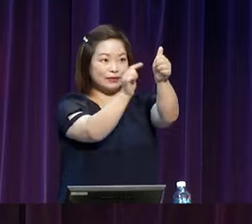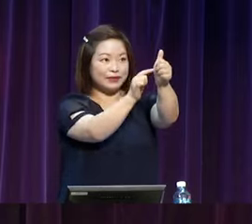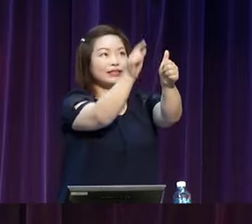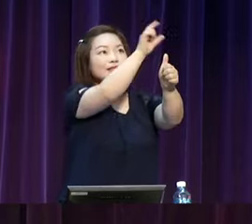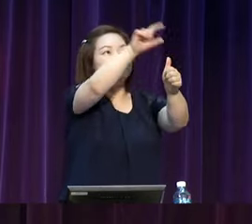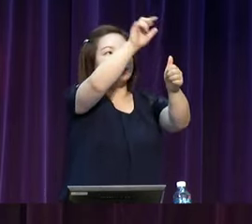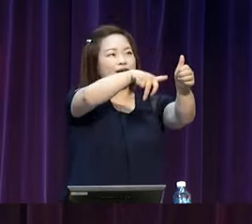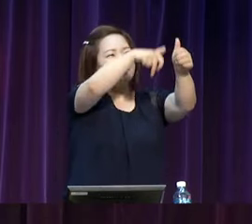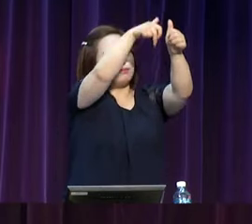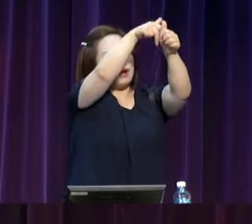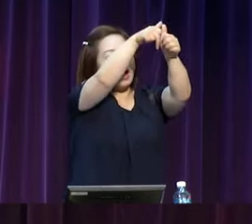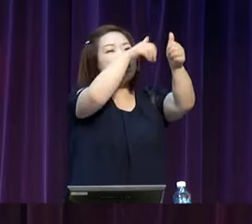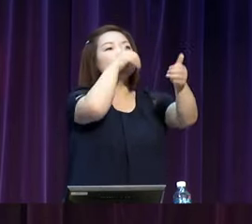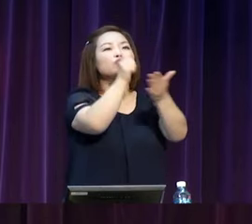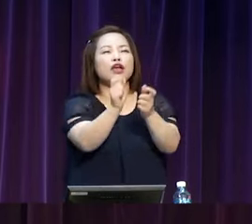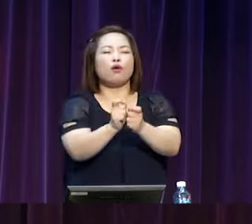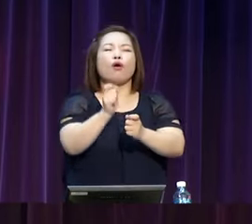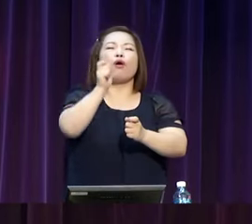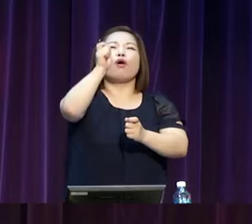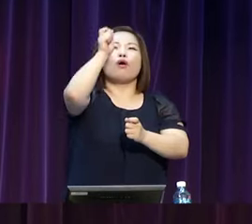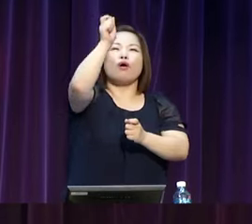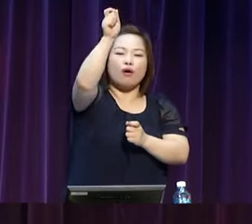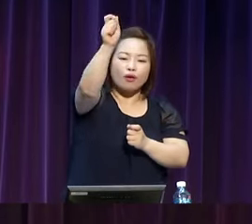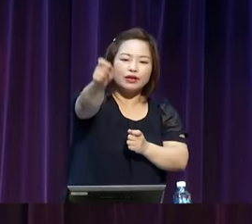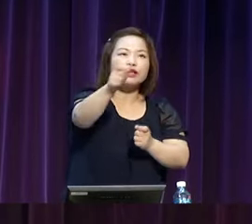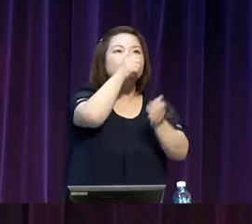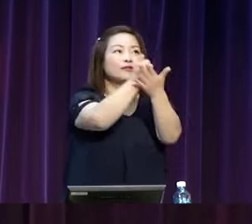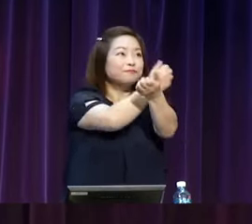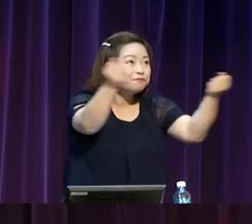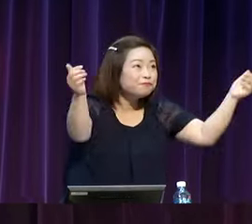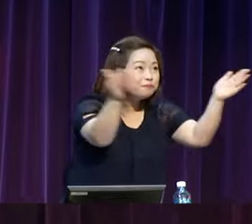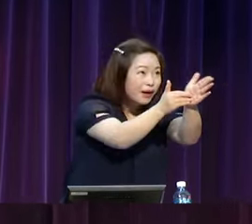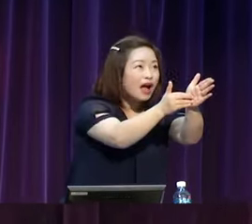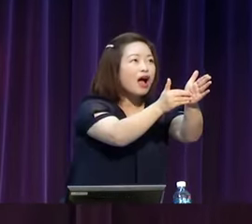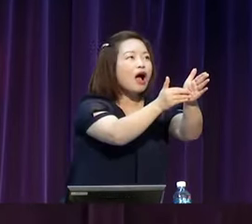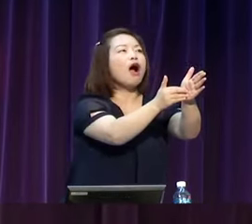죄를 영원히 용서해 주신 것을 믿는 겁니다. 자,